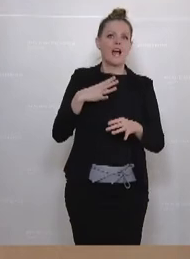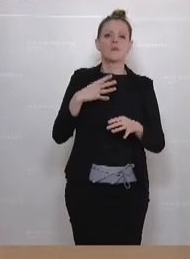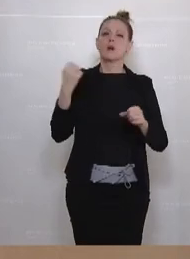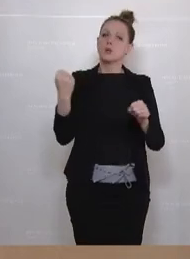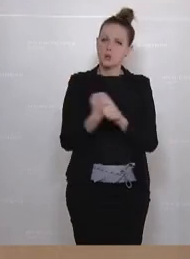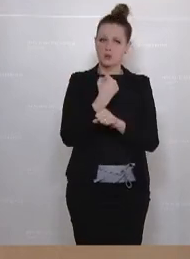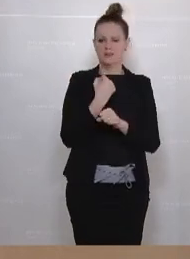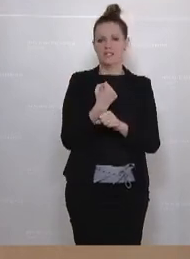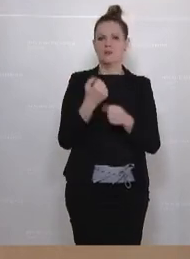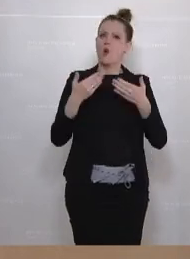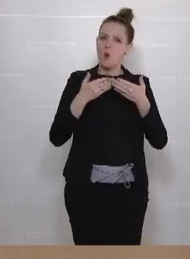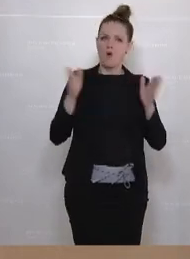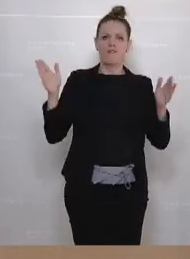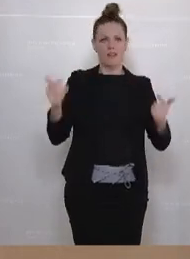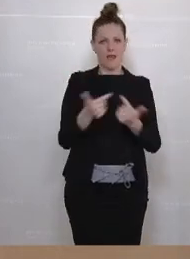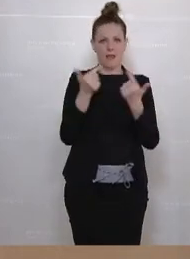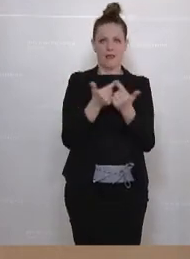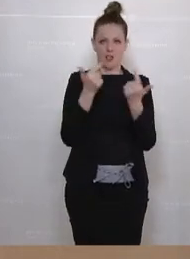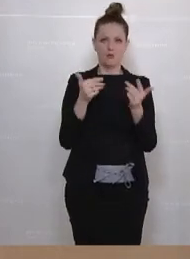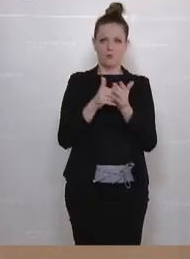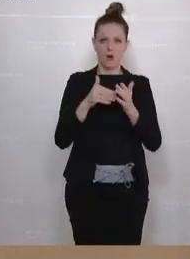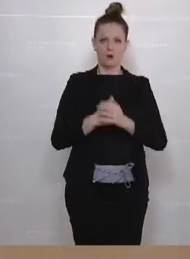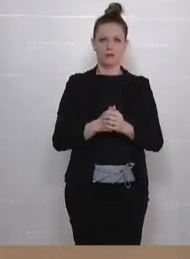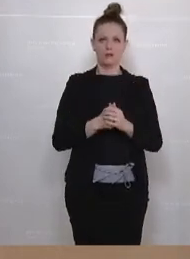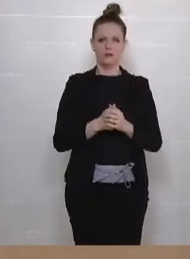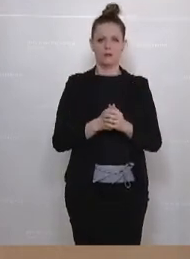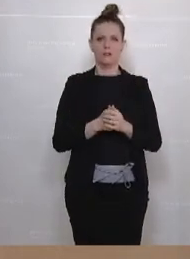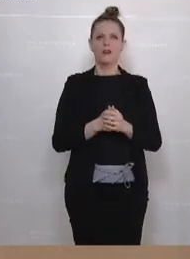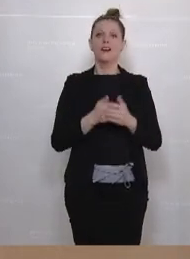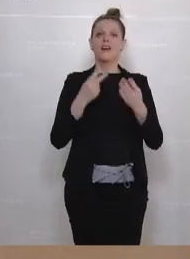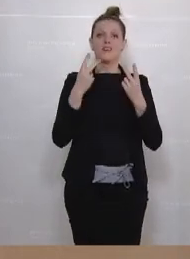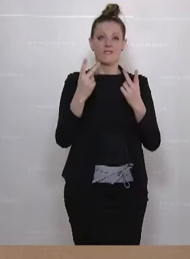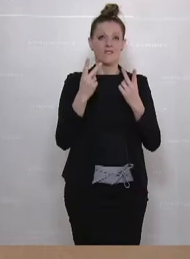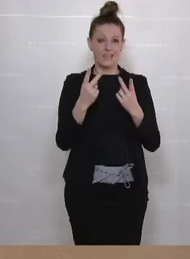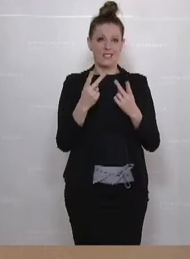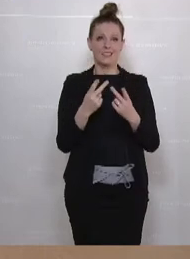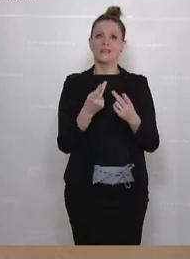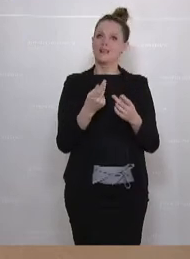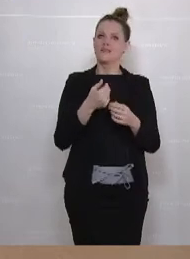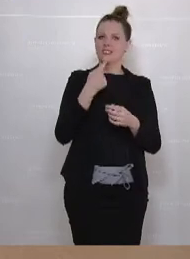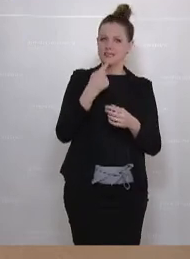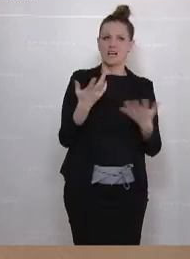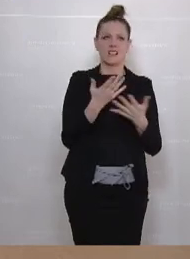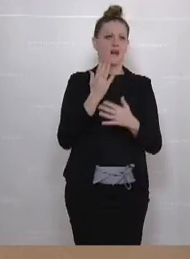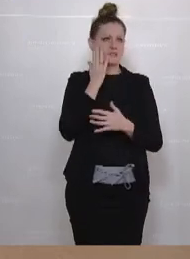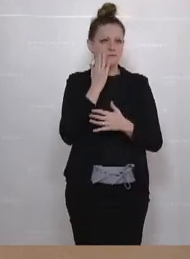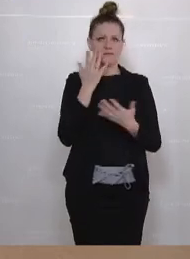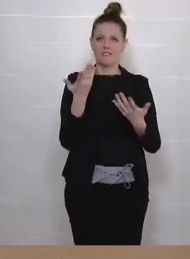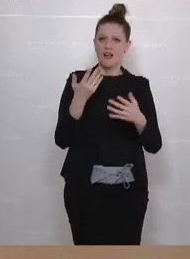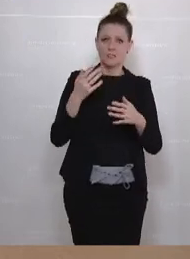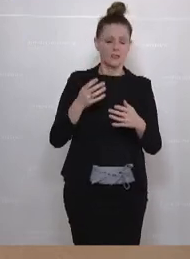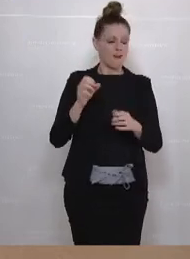trotzdem öffentliche Erklärungen zu machen. Naming and Shaming ist, glaube ich, ein wesentlicher Punkt. Was da in der Türkei geschehen ist, einfach ein Schlag ins